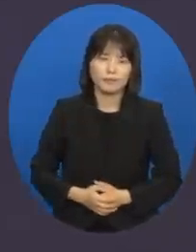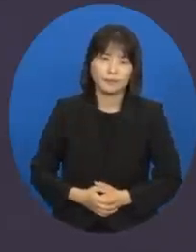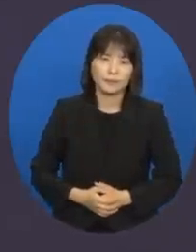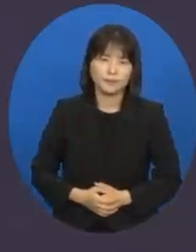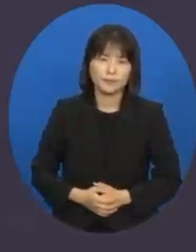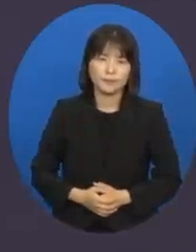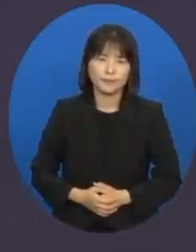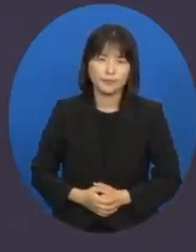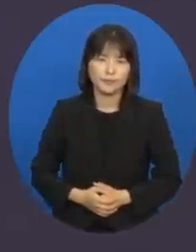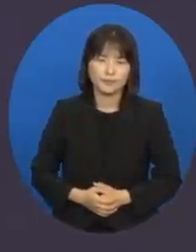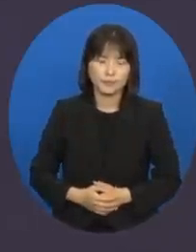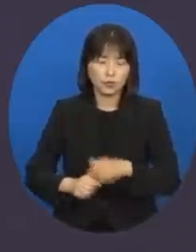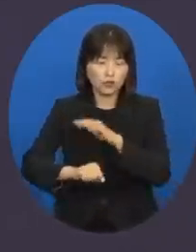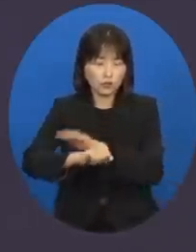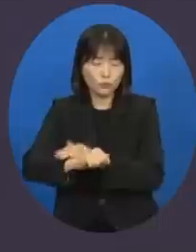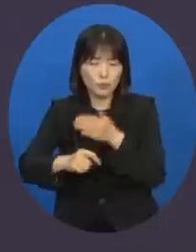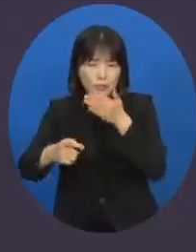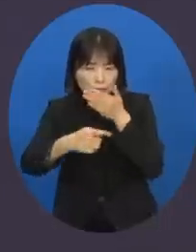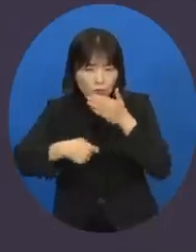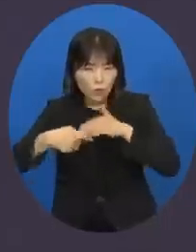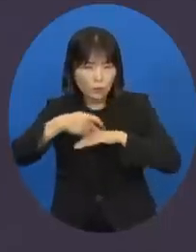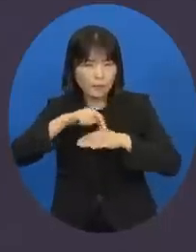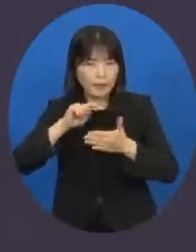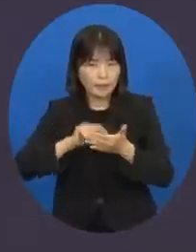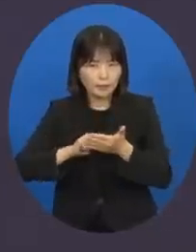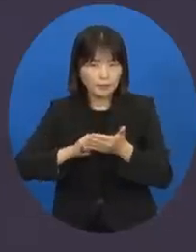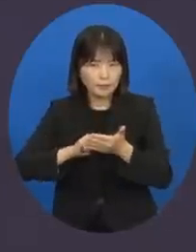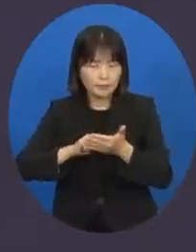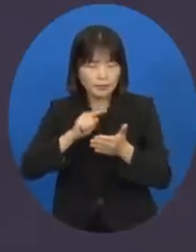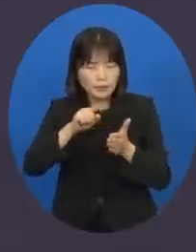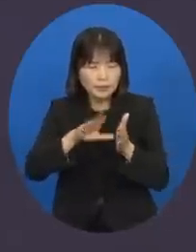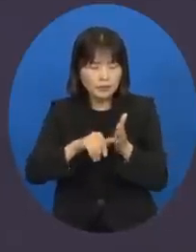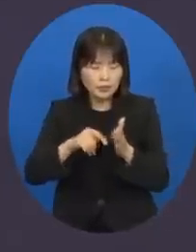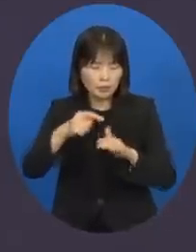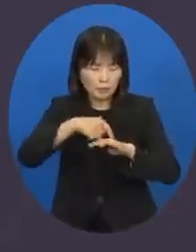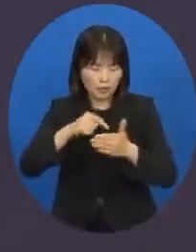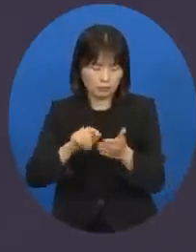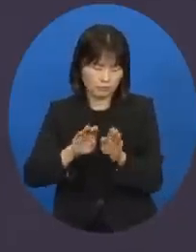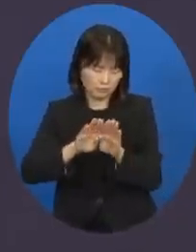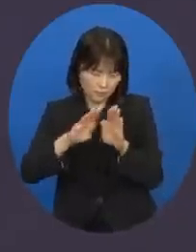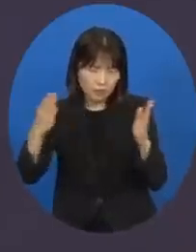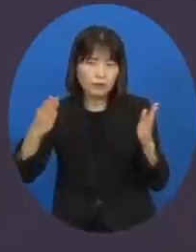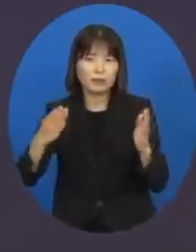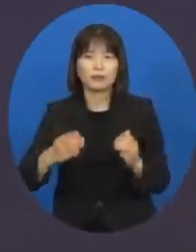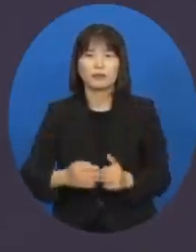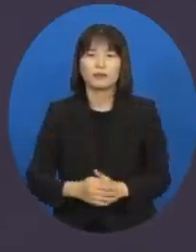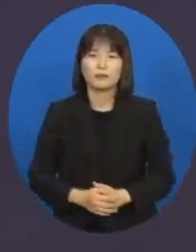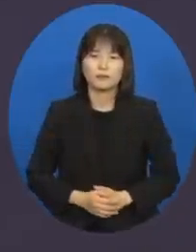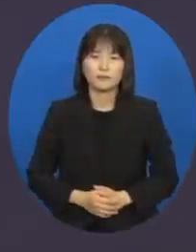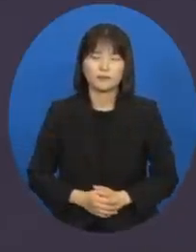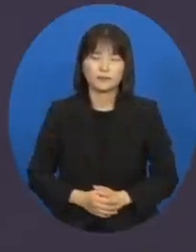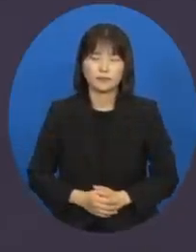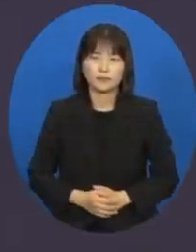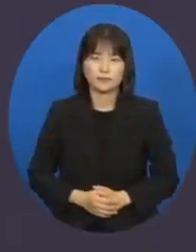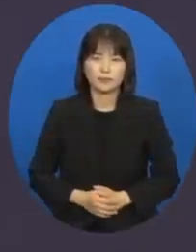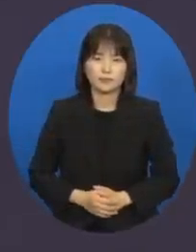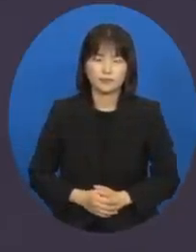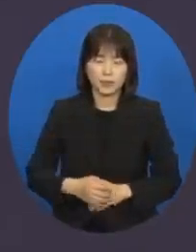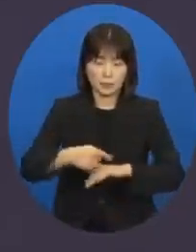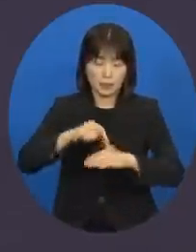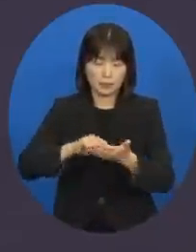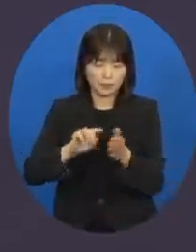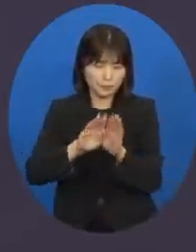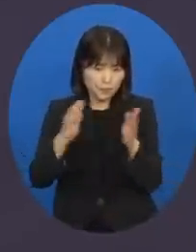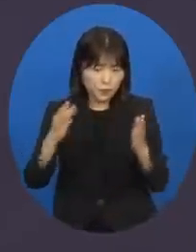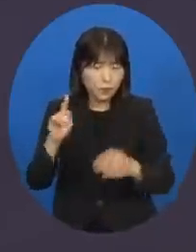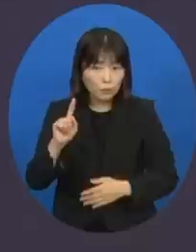이 우편 강도의 마음이 거기에서 확 열리게 되는 거예요. 그 마음을 연 것은요